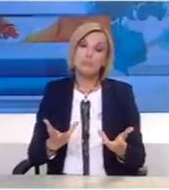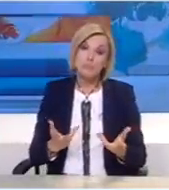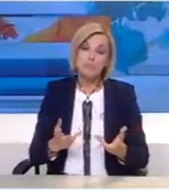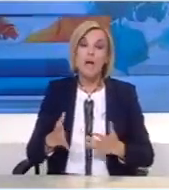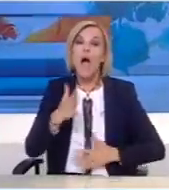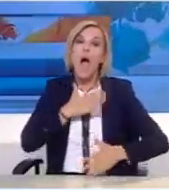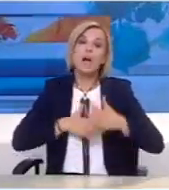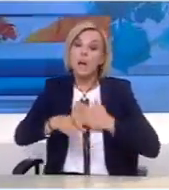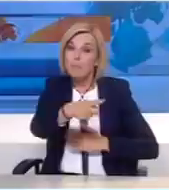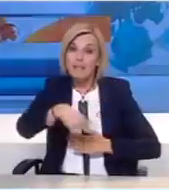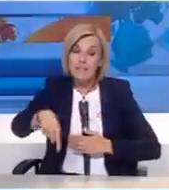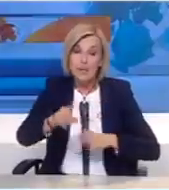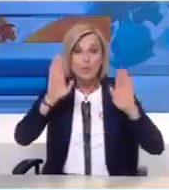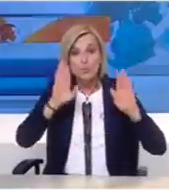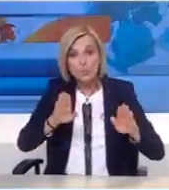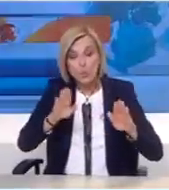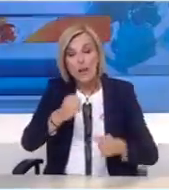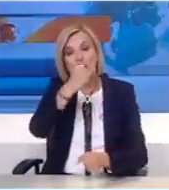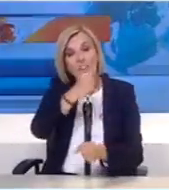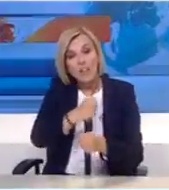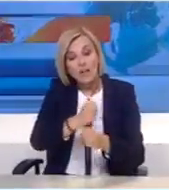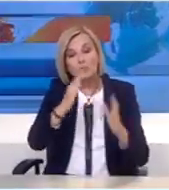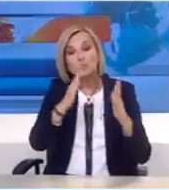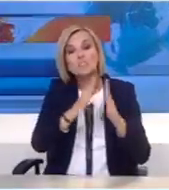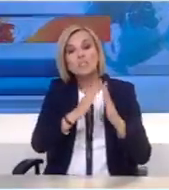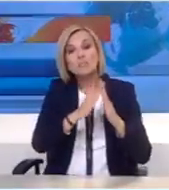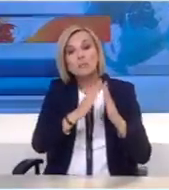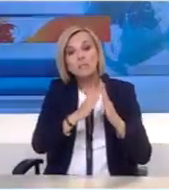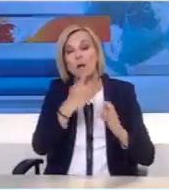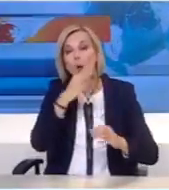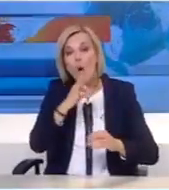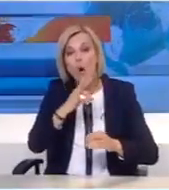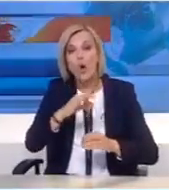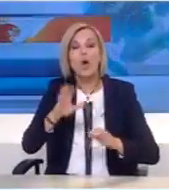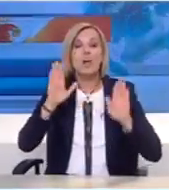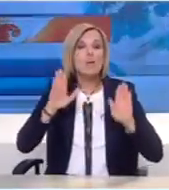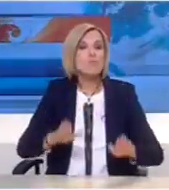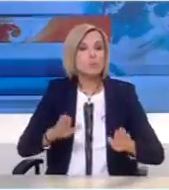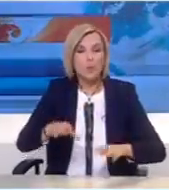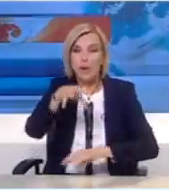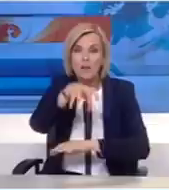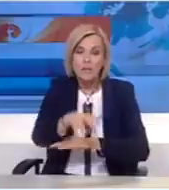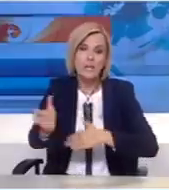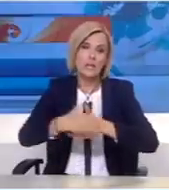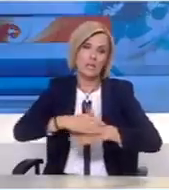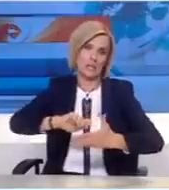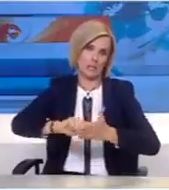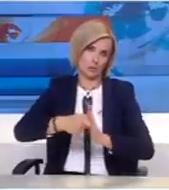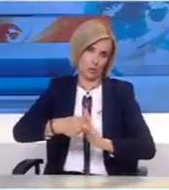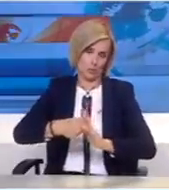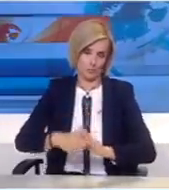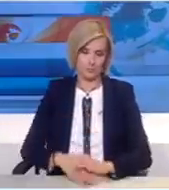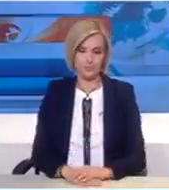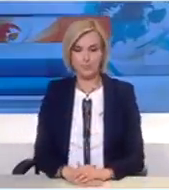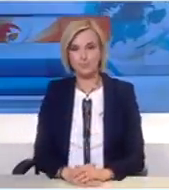μας μουσουλμάνοι θα προσευχηθούν από τα σπίτια τους και ότι τα τζαμιά θα είναι κλειστά για το κοινό. Όσον αφορά στο επιχειρησιακό σκέλος ενημέρωσης